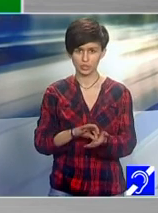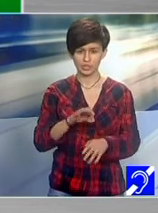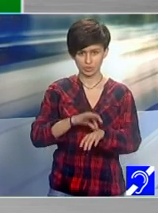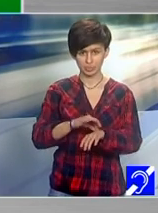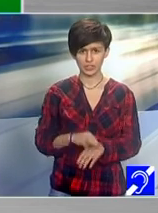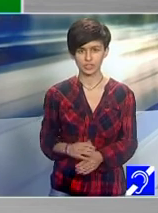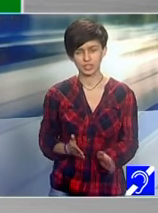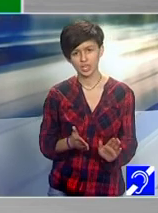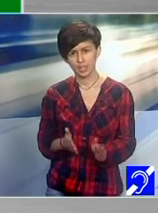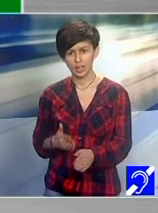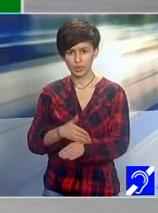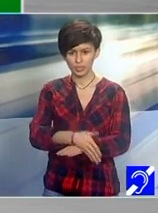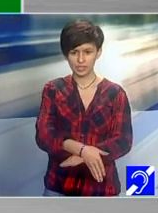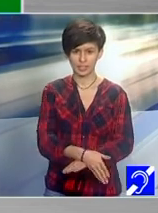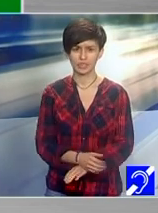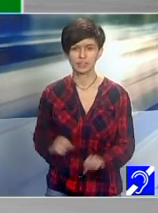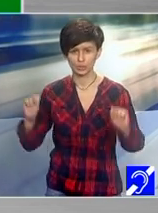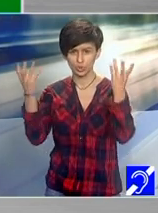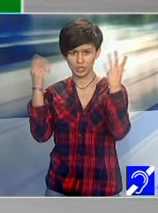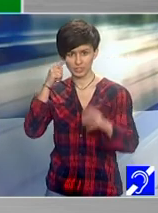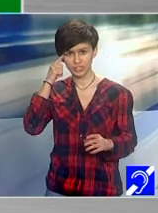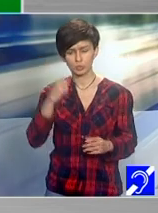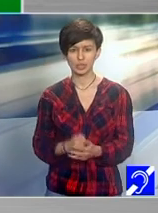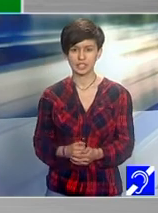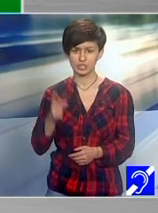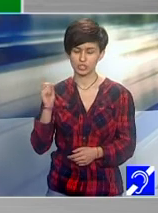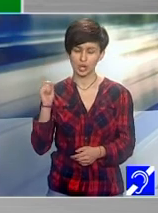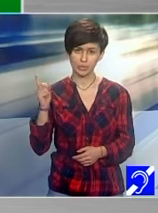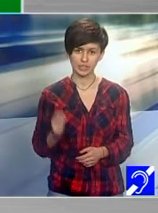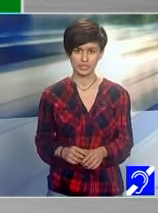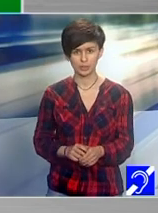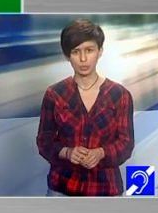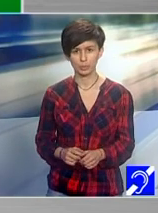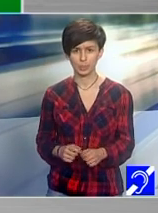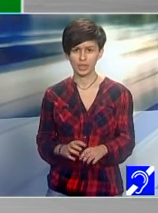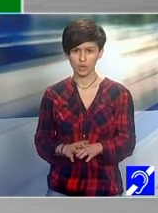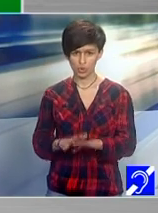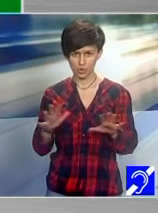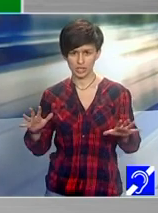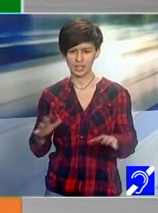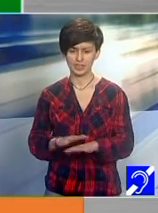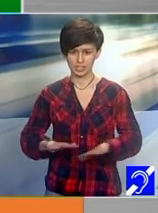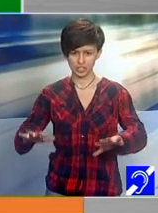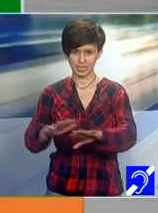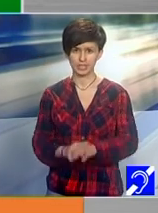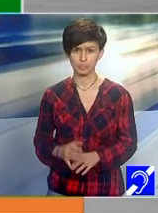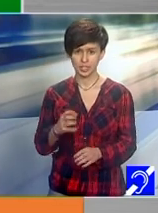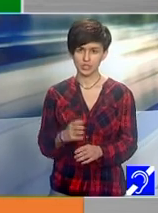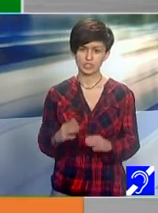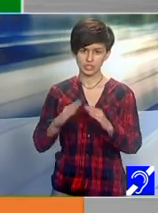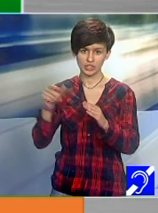și amenință cu greva generală. Vor salarii mai mari și condiții decente de muncă. Și fermierii au ieșit astăzi în